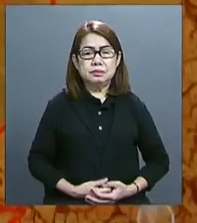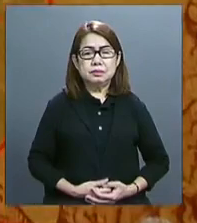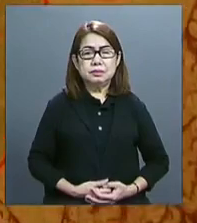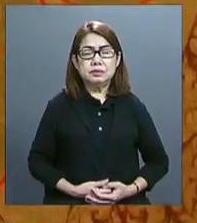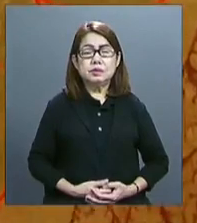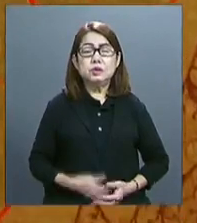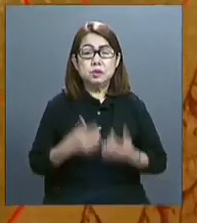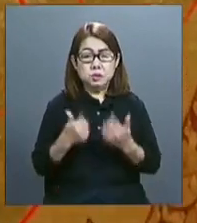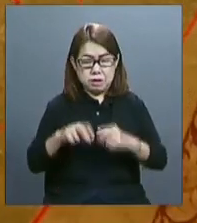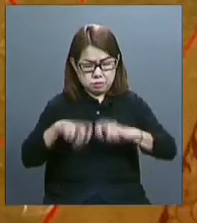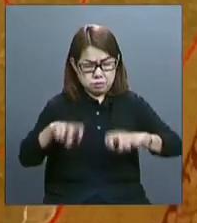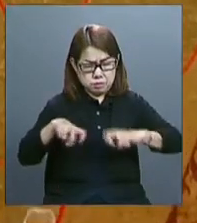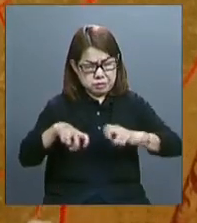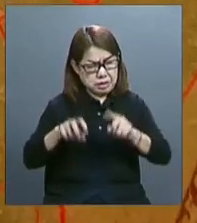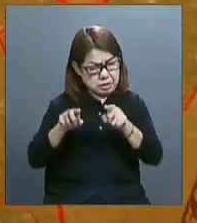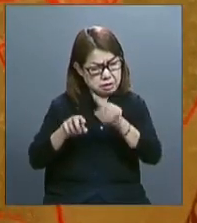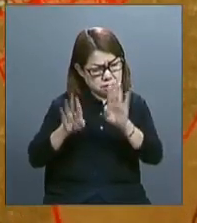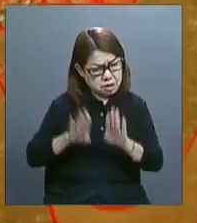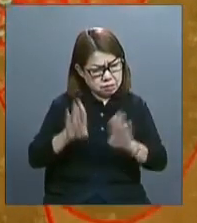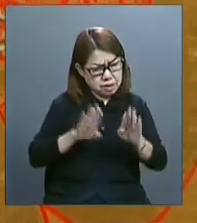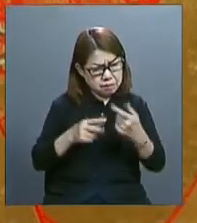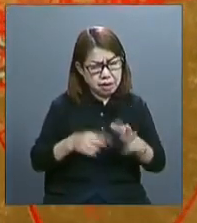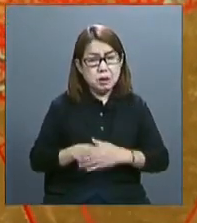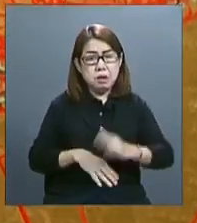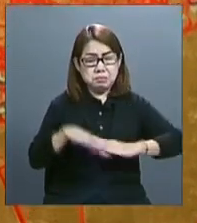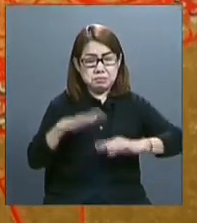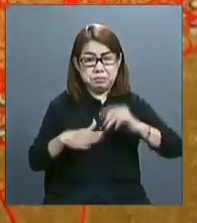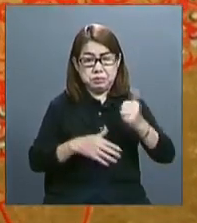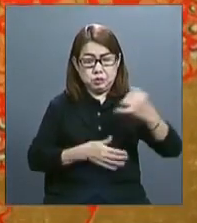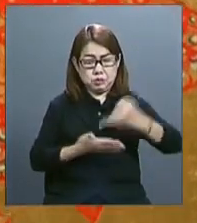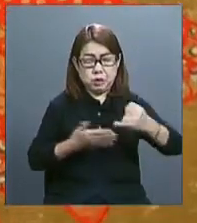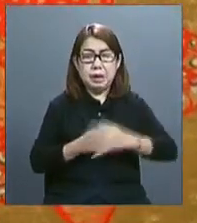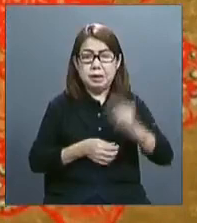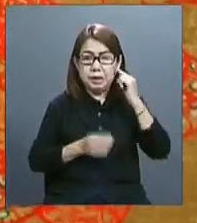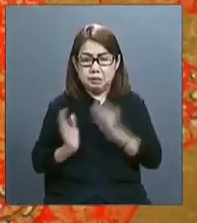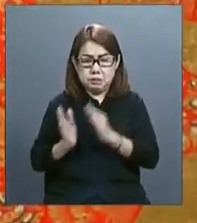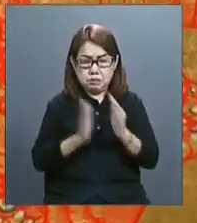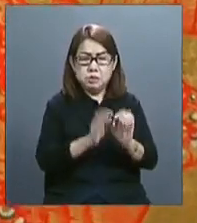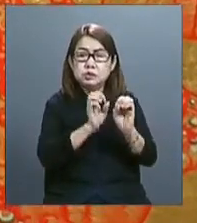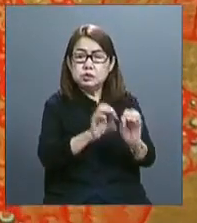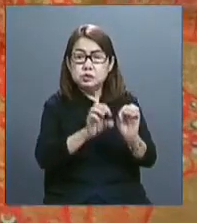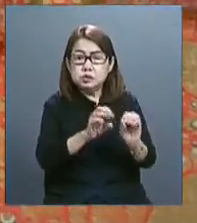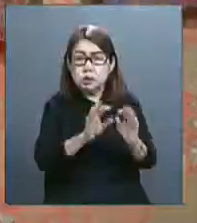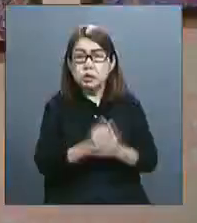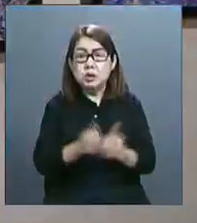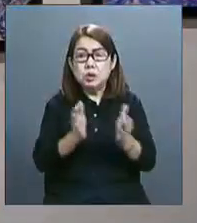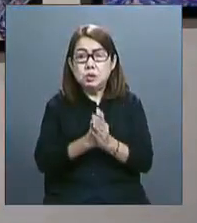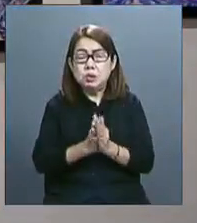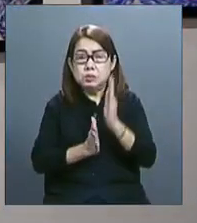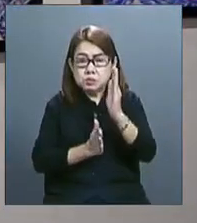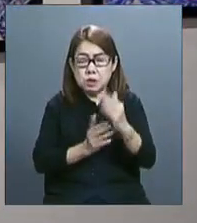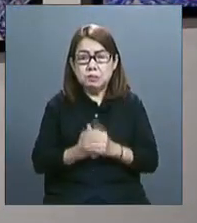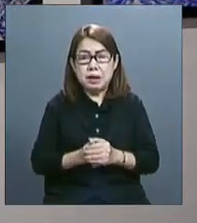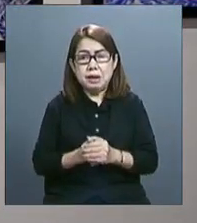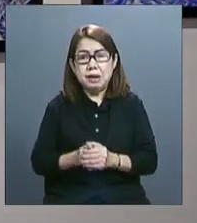นอกจากศึกษาทฤษฎีการเขียนลายศิลปินยังมีเป้าหมายพัฒนาแบบเรียนเพื่อการสอนศิลปะไทยและต่อยอดสู่การวางทฤษฎีการเขียนล